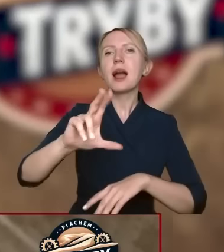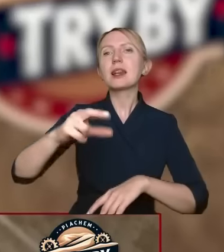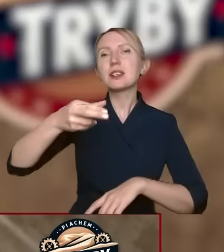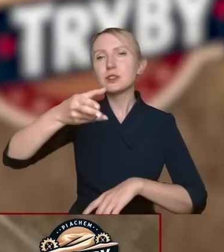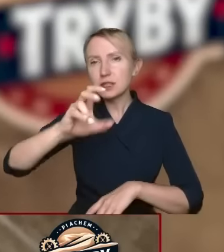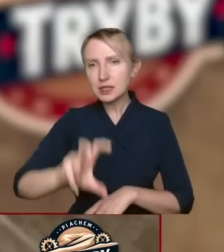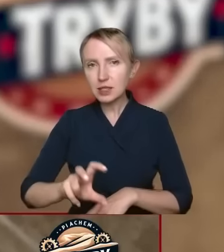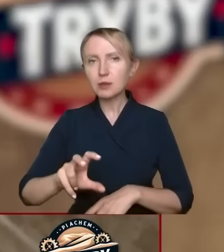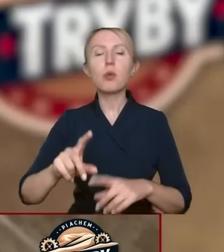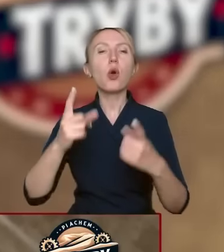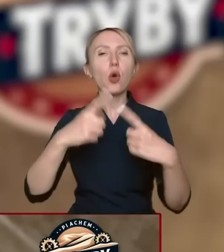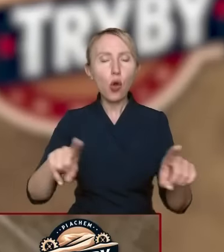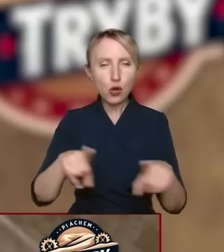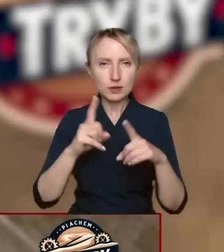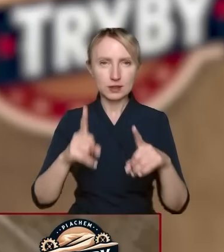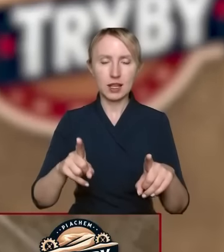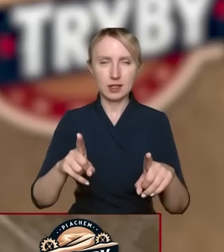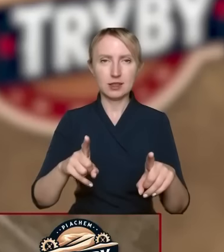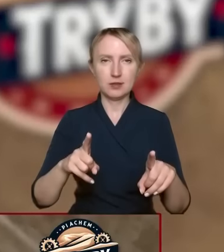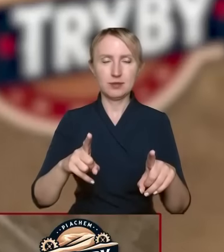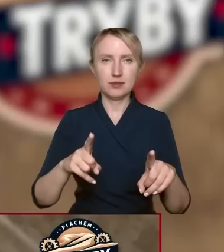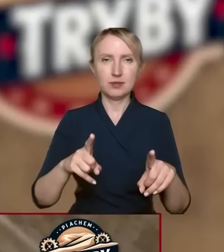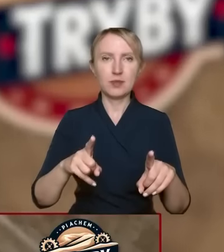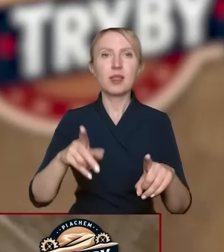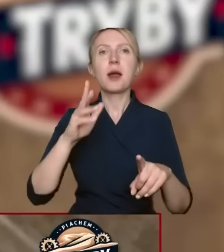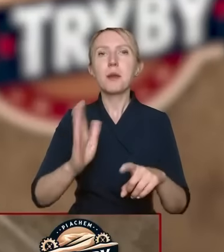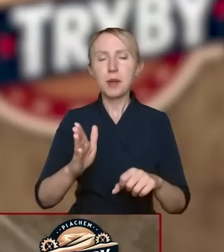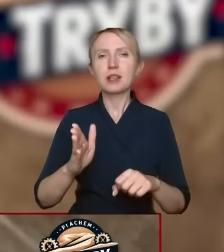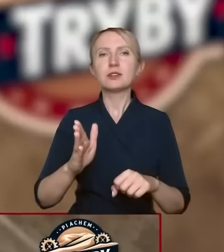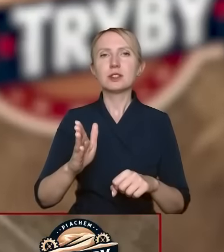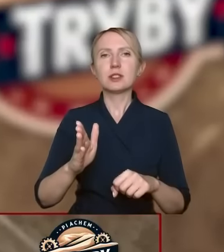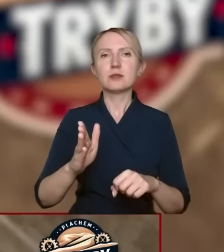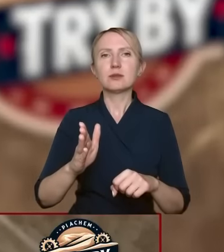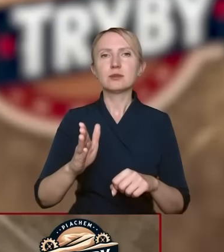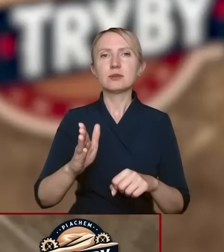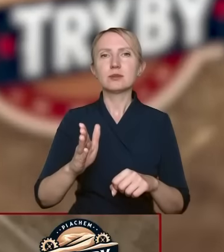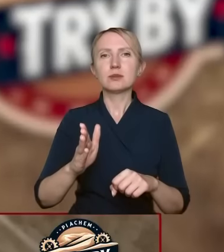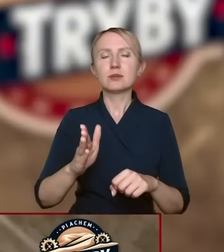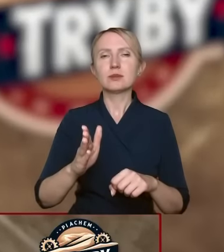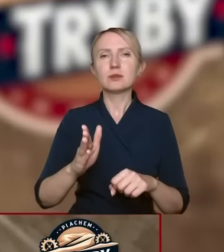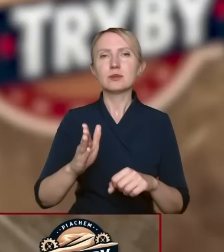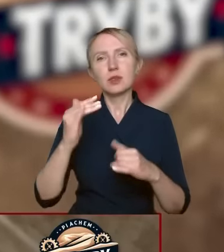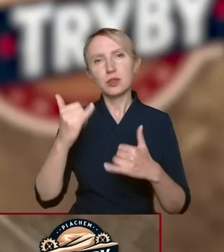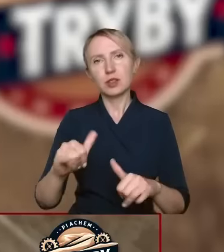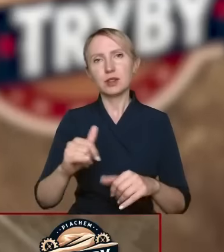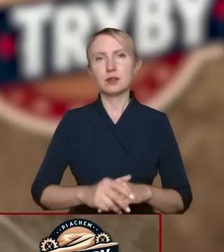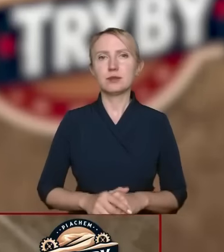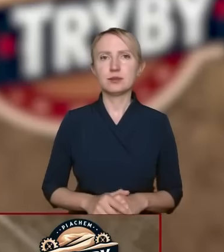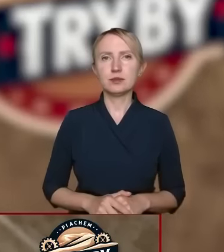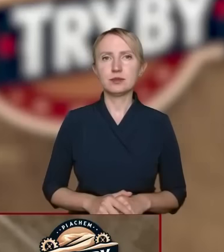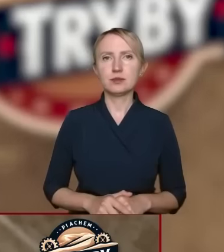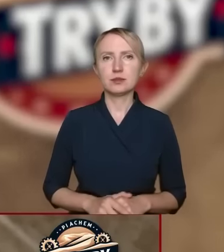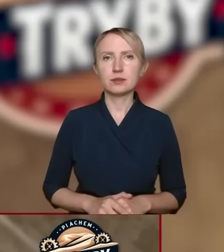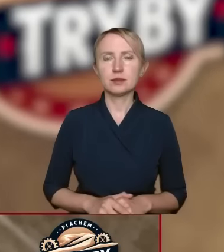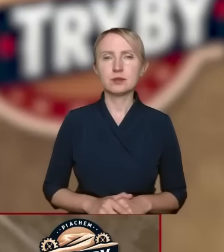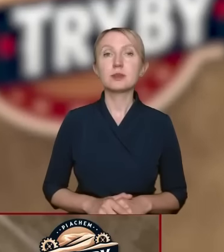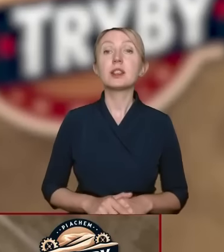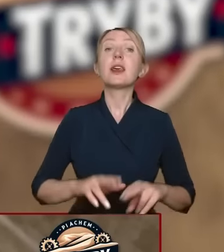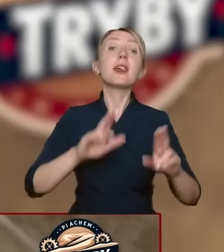bo koncertu znowu, znaczy będzie, ale będzie inny. No. I bądźmy także z